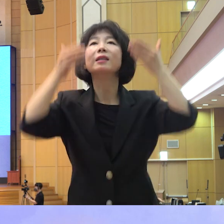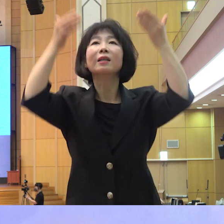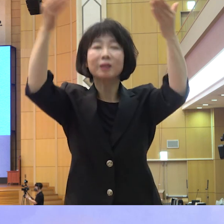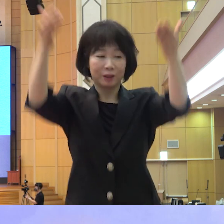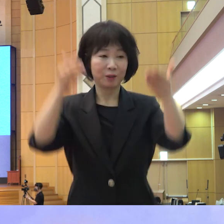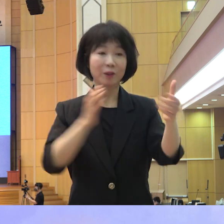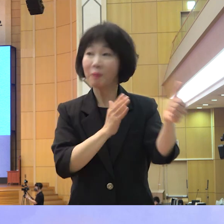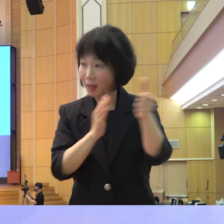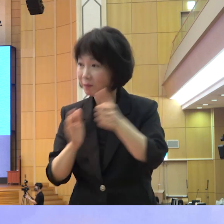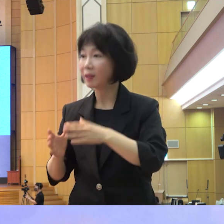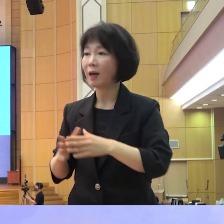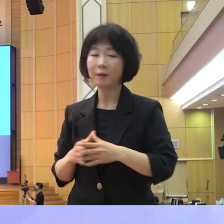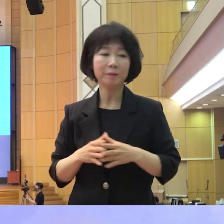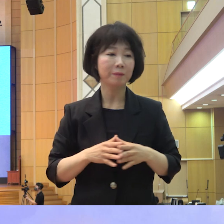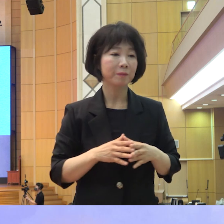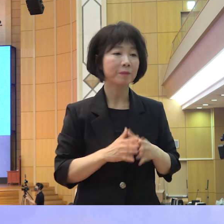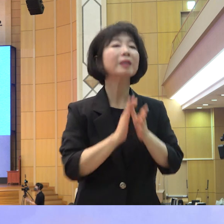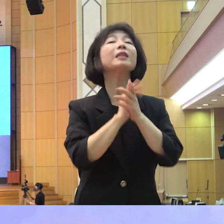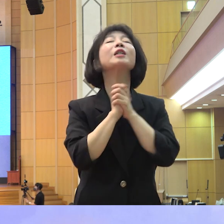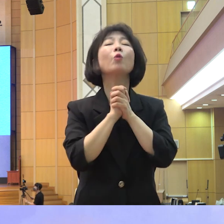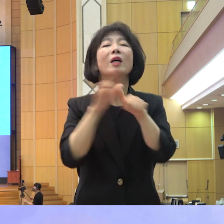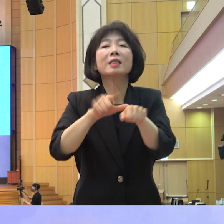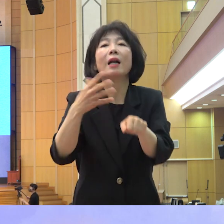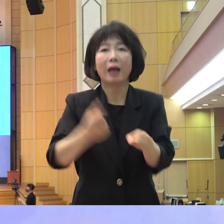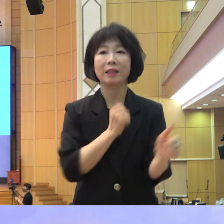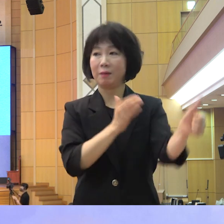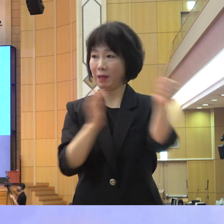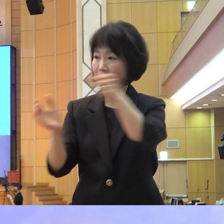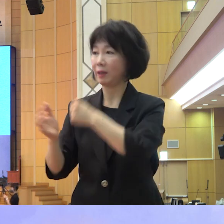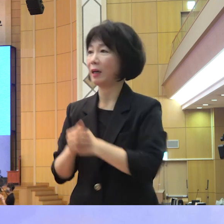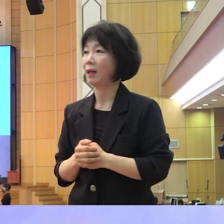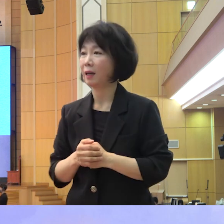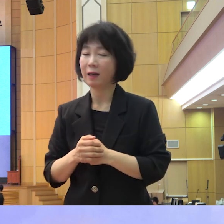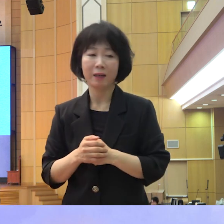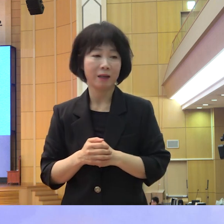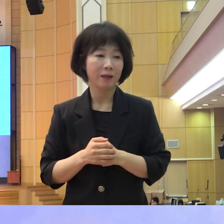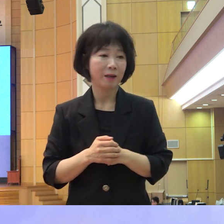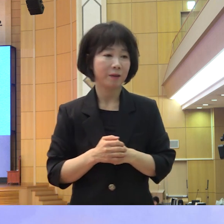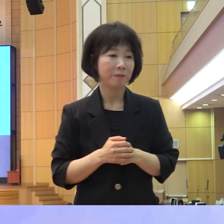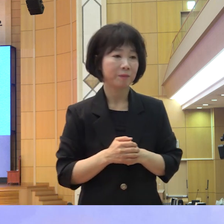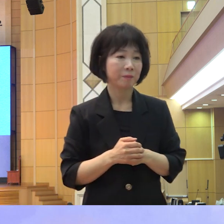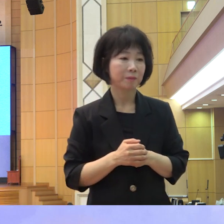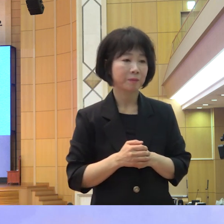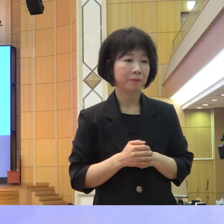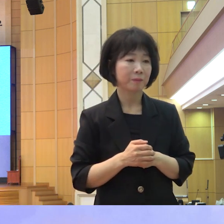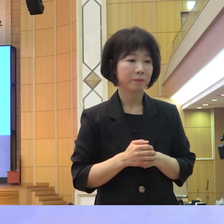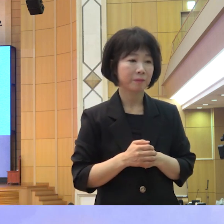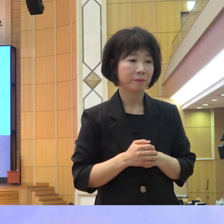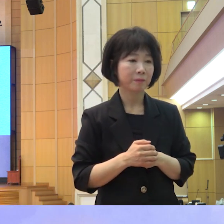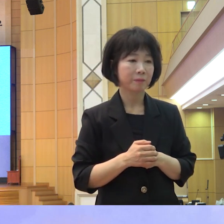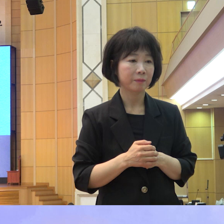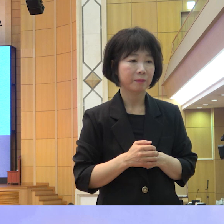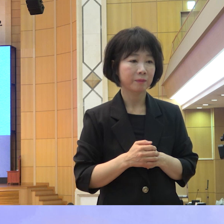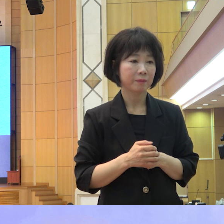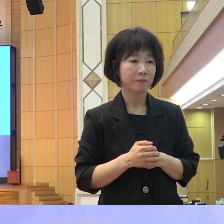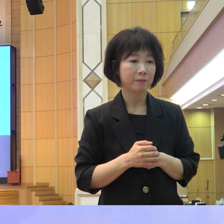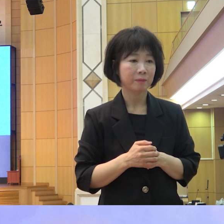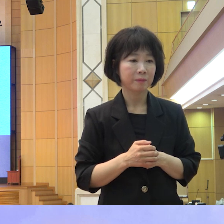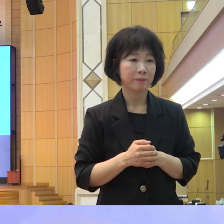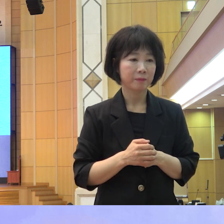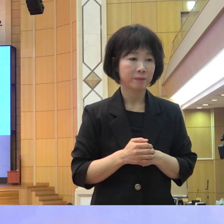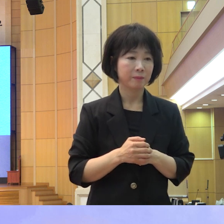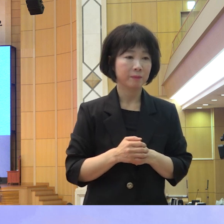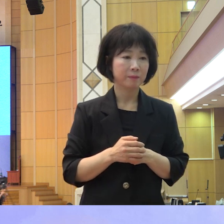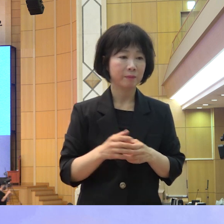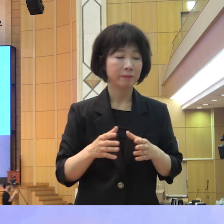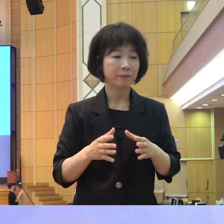한 곡 불러주고 그리고 기도해주는 시간을 가질 건데요, 다리가 불편하신 분들 빼고 일부러 우리 아이들